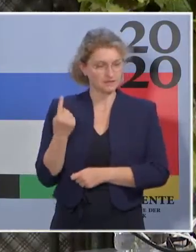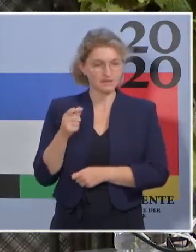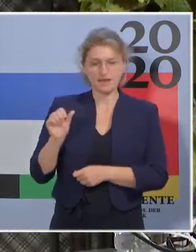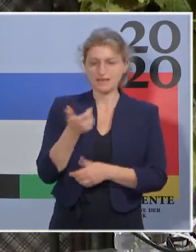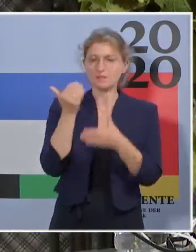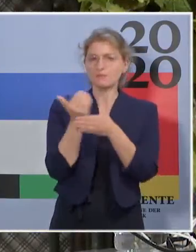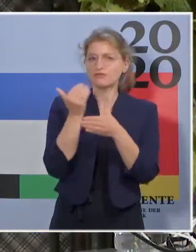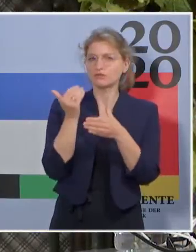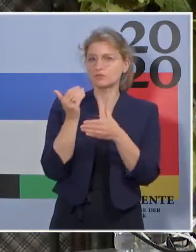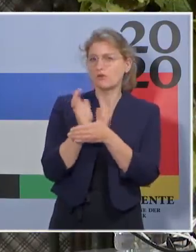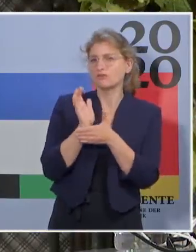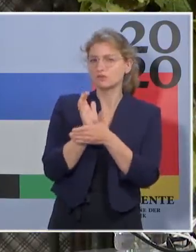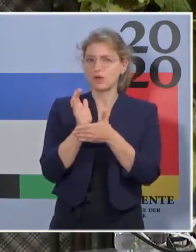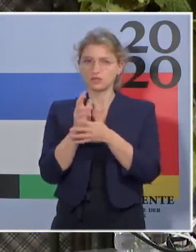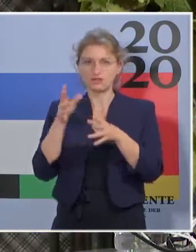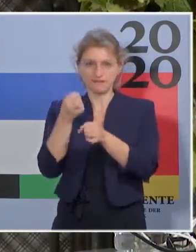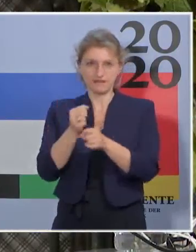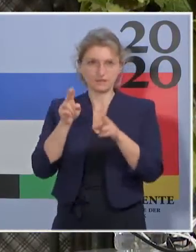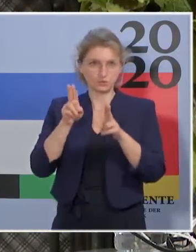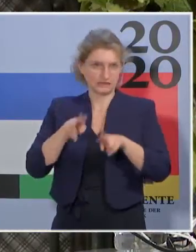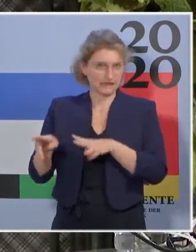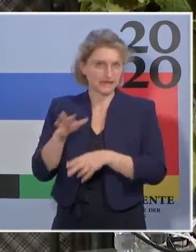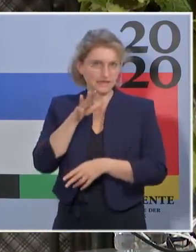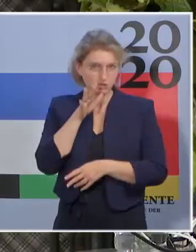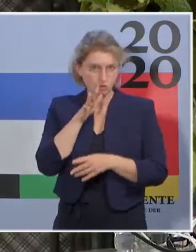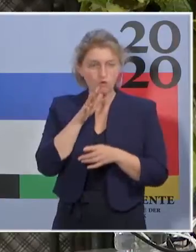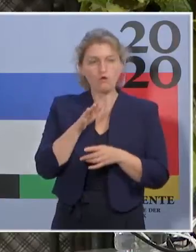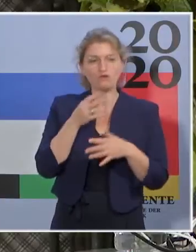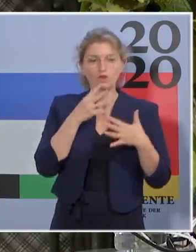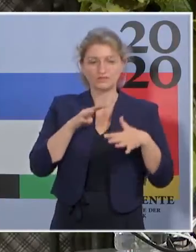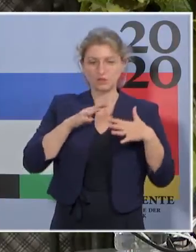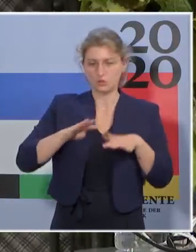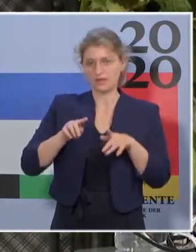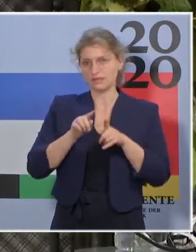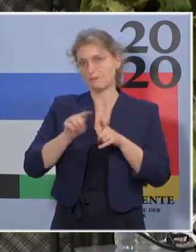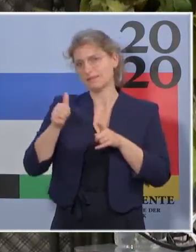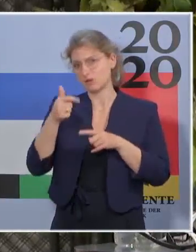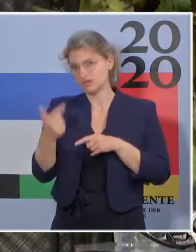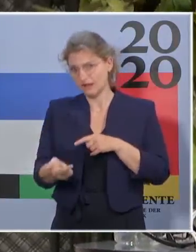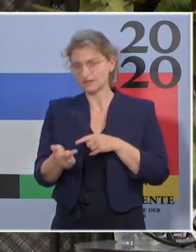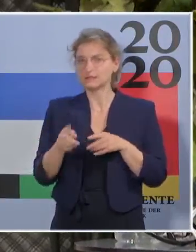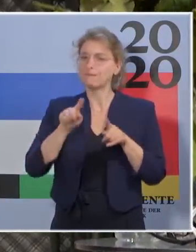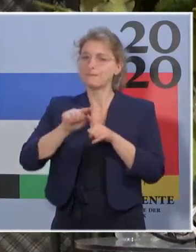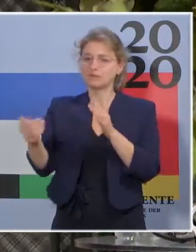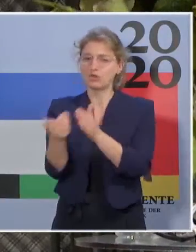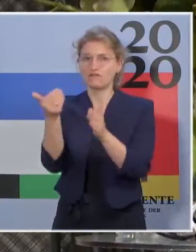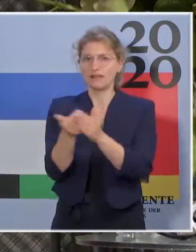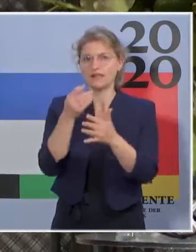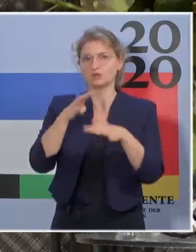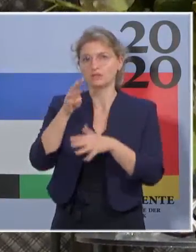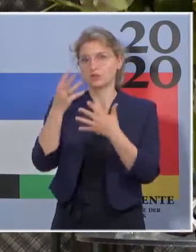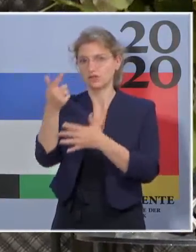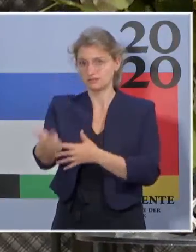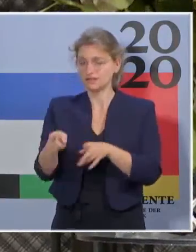dann 1921 bis zur Verfassungsnovelle 1929. Er hat mitgewirkt an wesentlichen